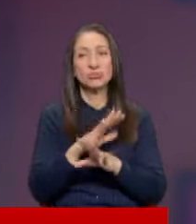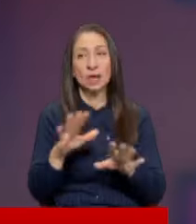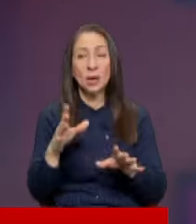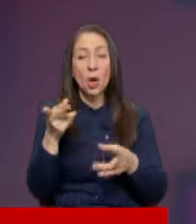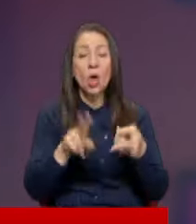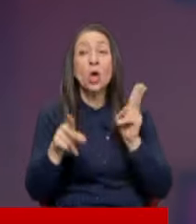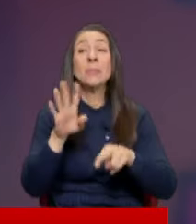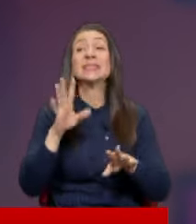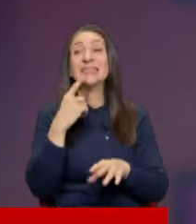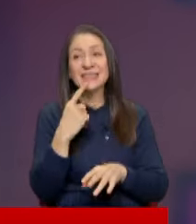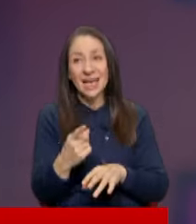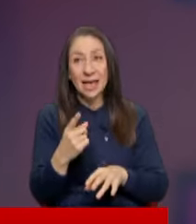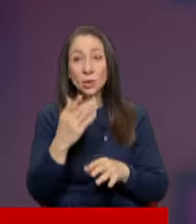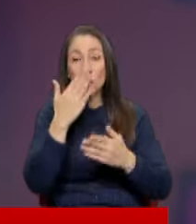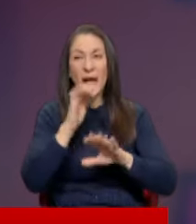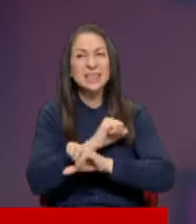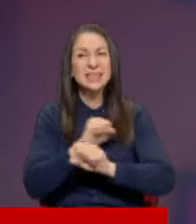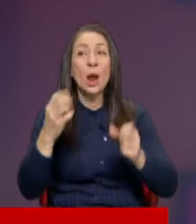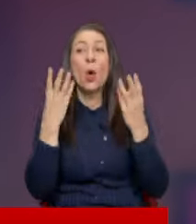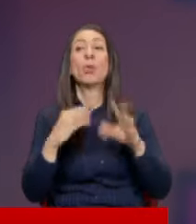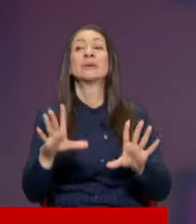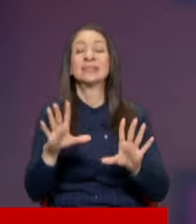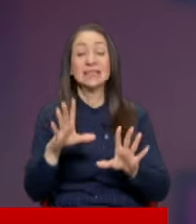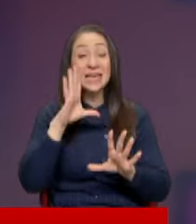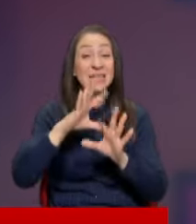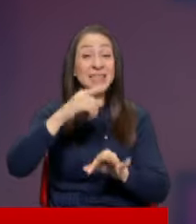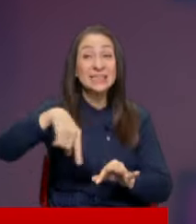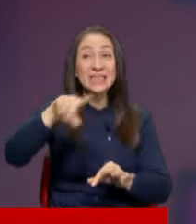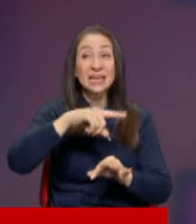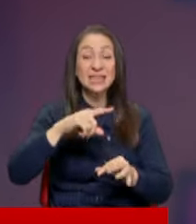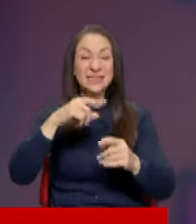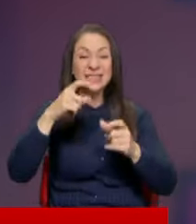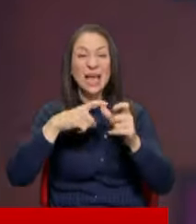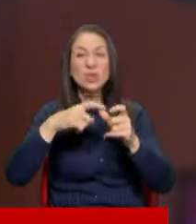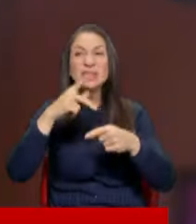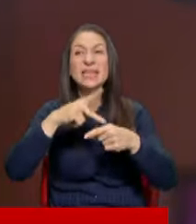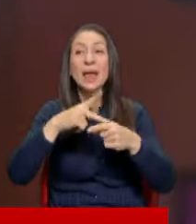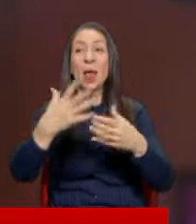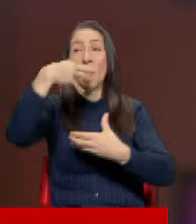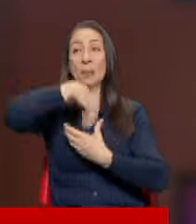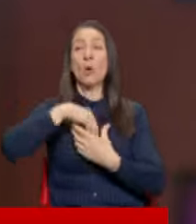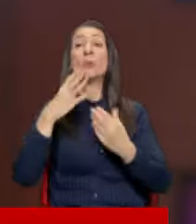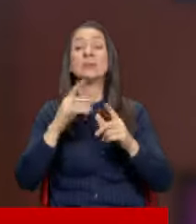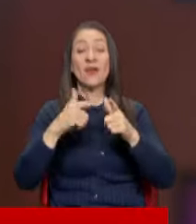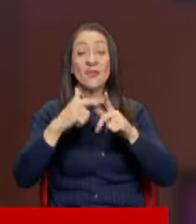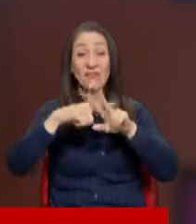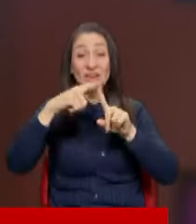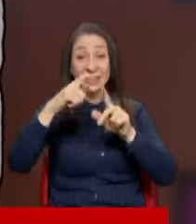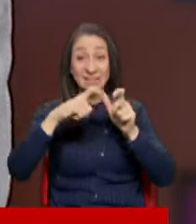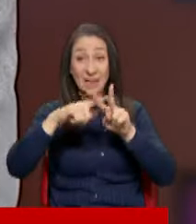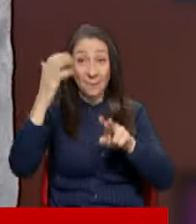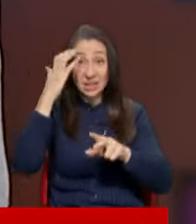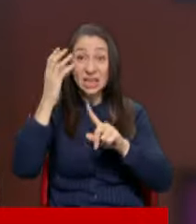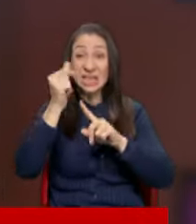Canlar ölmesin diye Doğa katledilmesinin siyanürle zehirlenmesin diye Fatsa başta olmak üzere